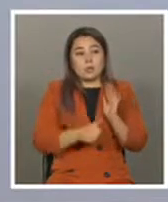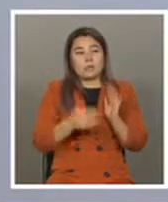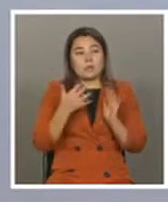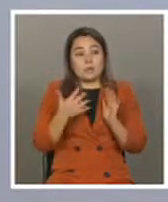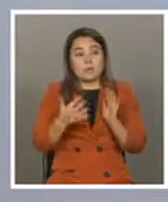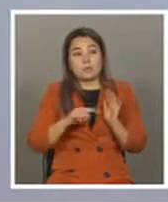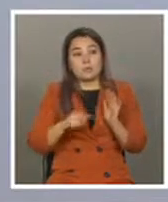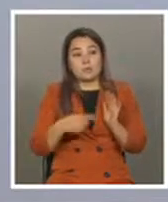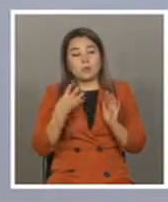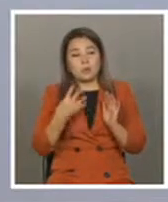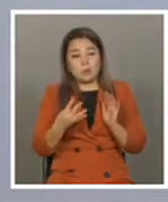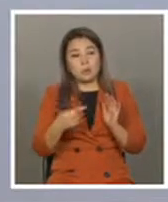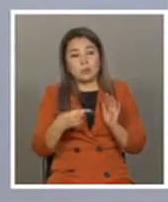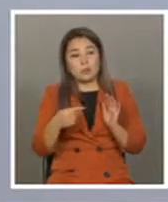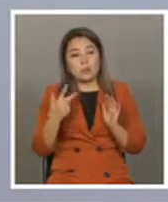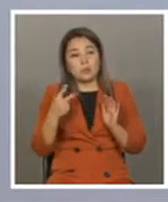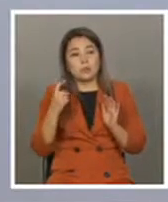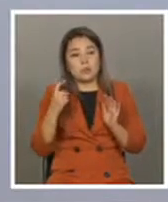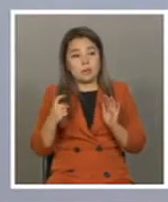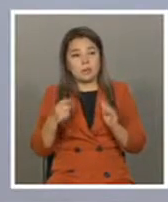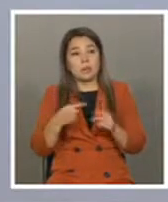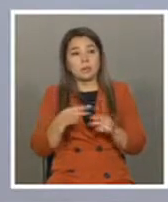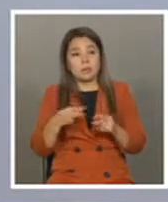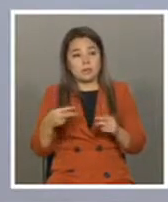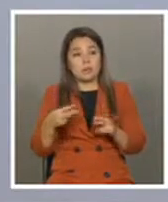8765,4 азайту 3x тең